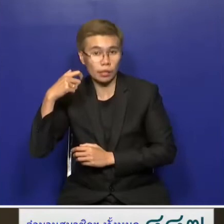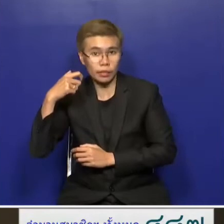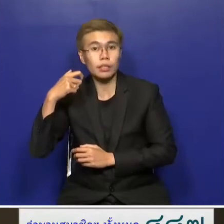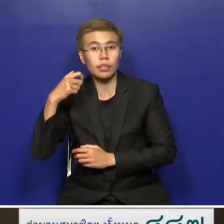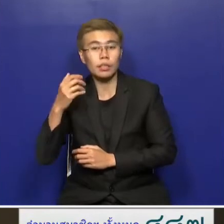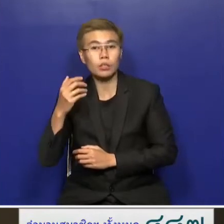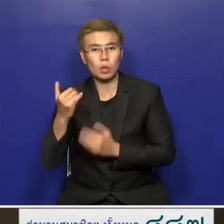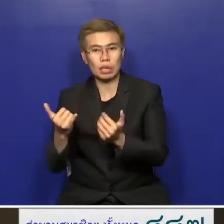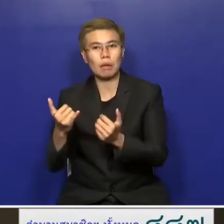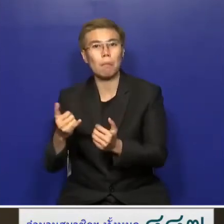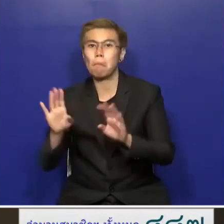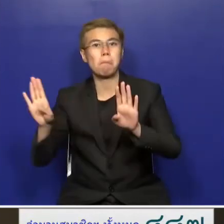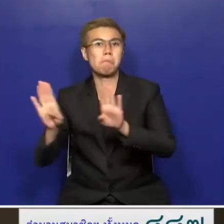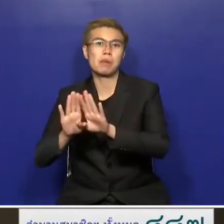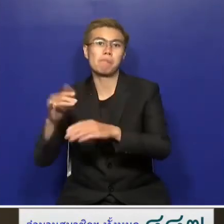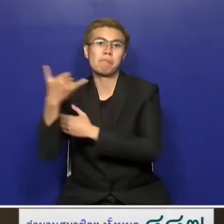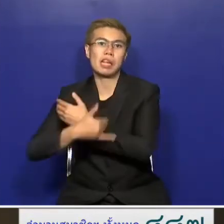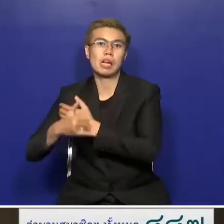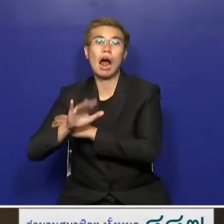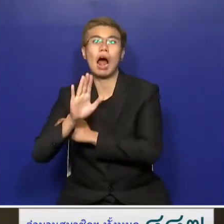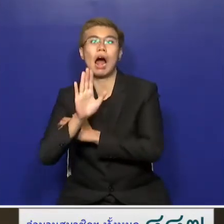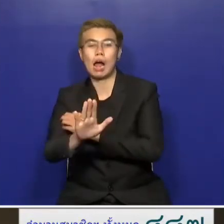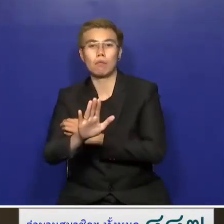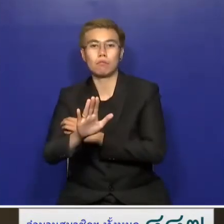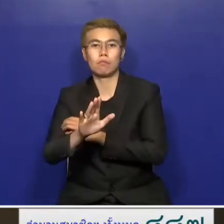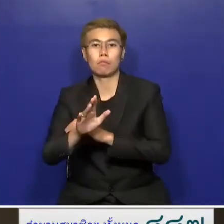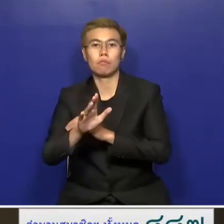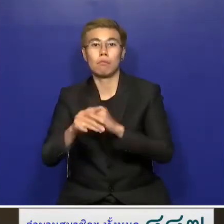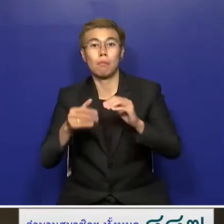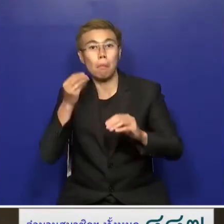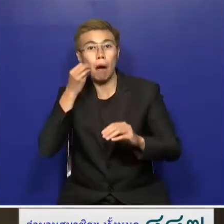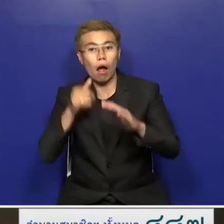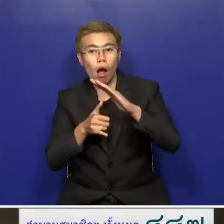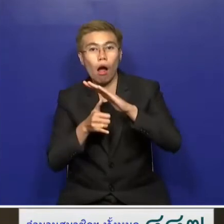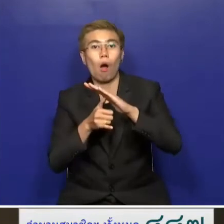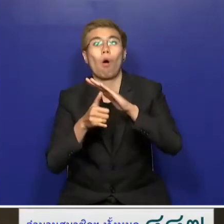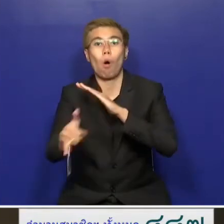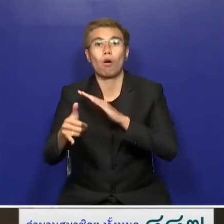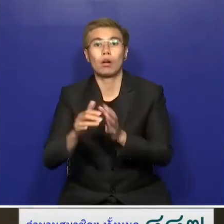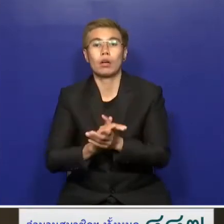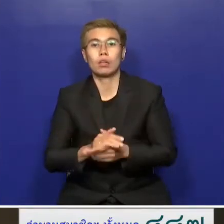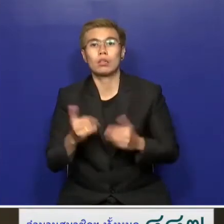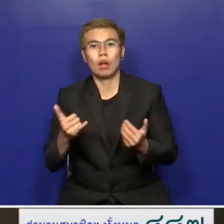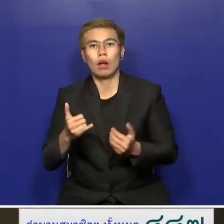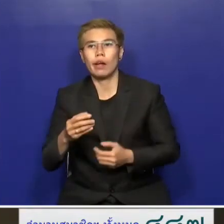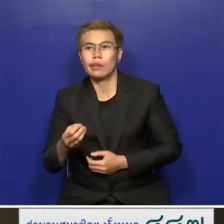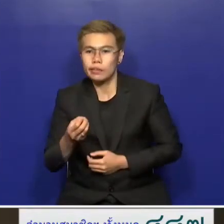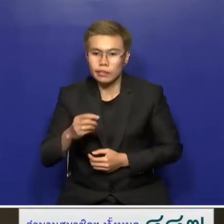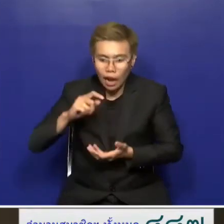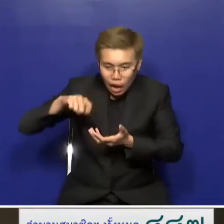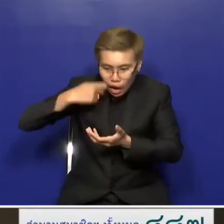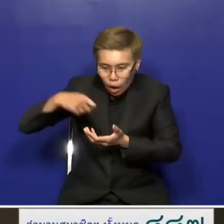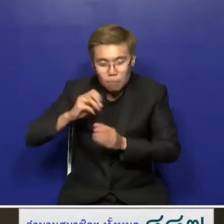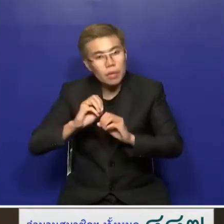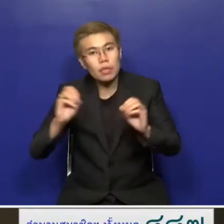็ Lock Dawnไม่ให้ประชาฉลออกจากบ้านแตเมื่อเขาไม่มกินเขากตองด้ลนเพื่อความอยู่รอด